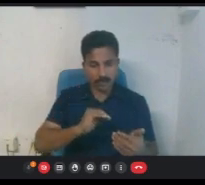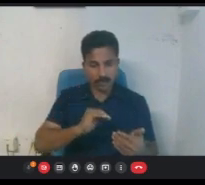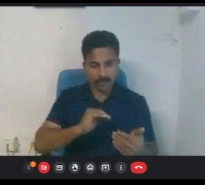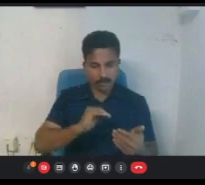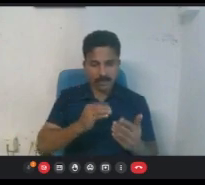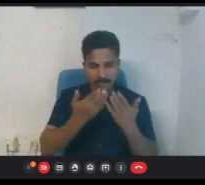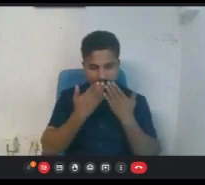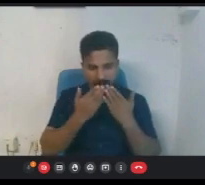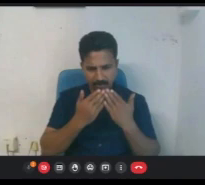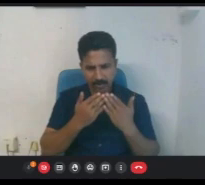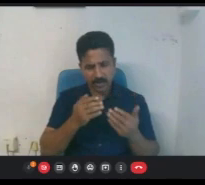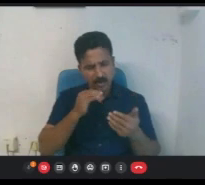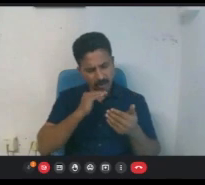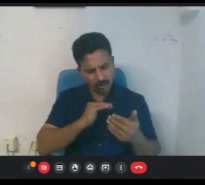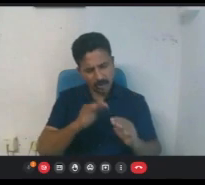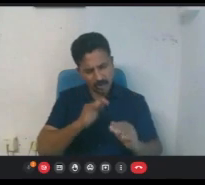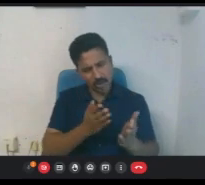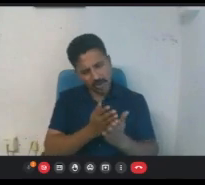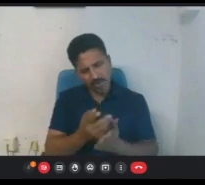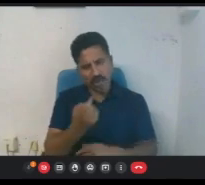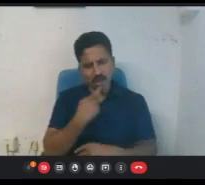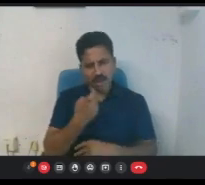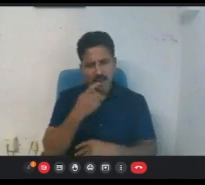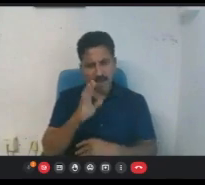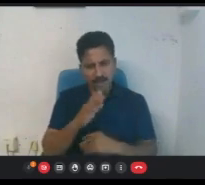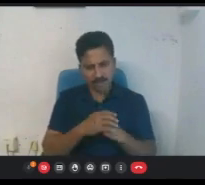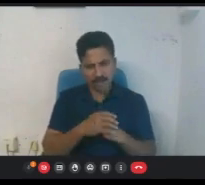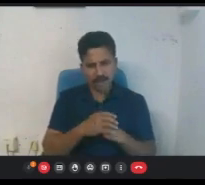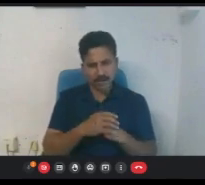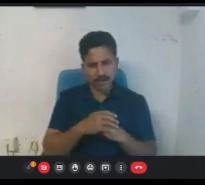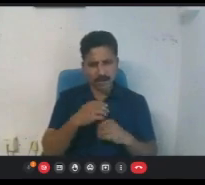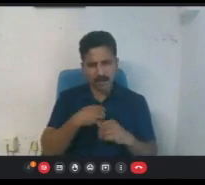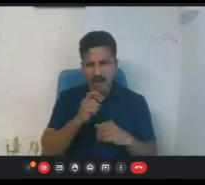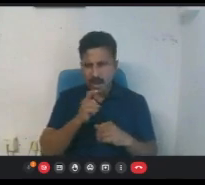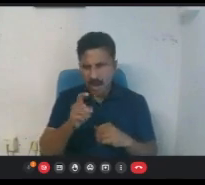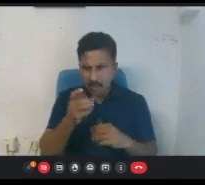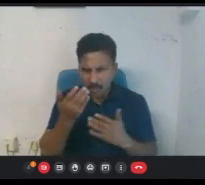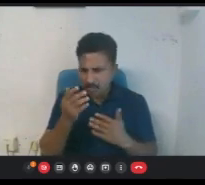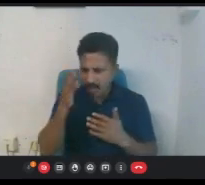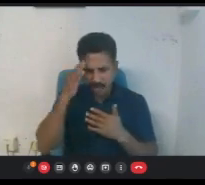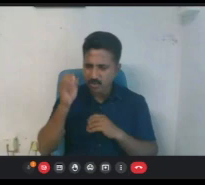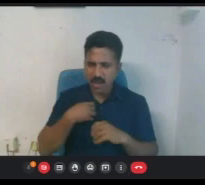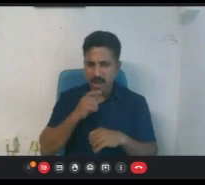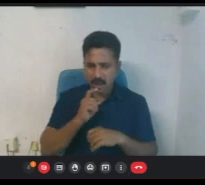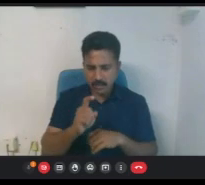അവള് പലപ്പോഴും എന്നോട് ചോദിക്കാറുണ്ട് ഒരു ക്വസ്റ്റ്യൻ. അത് ഇപ്പൊ മാമിനോട് ചോദിക്കാൻ പറ്റുന്നതാണോ എനിക്കറിയില്ലെങ്കിലും,